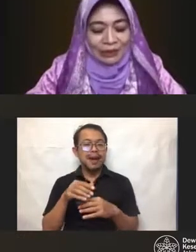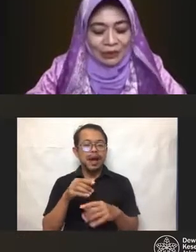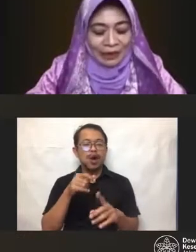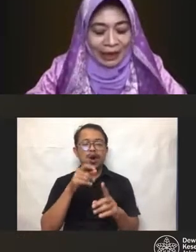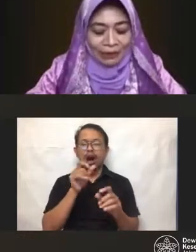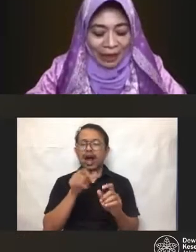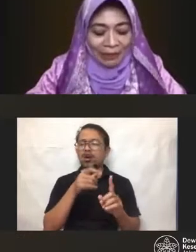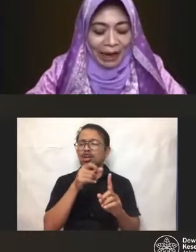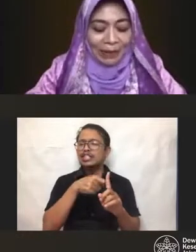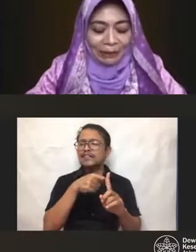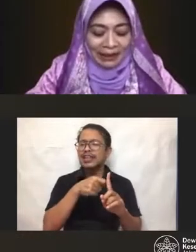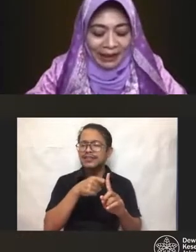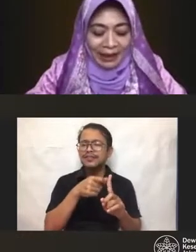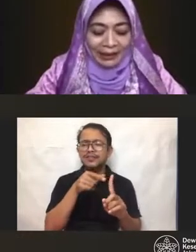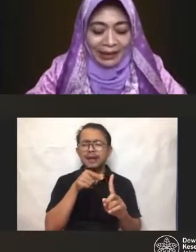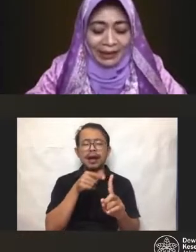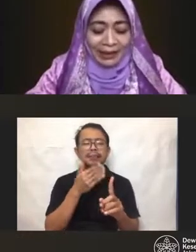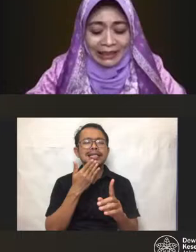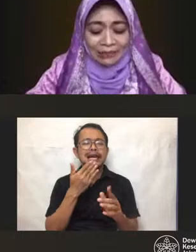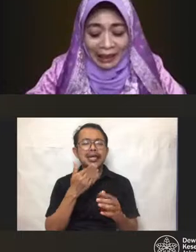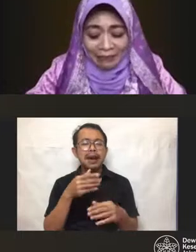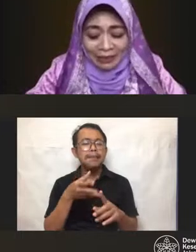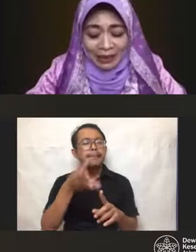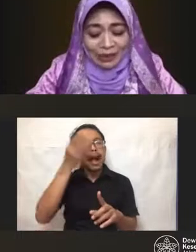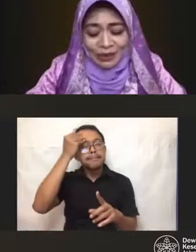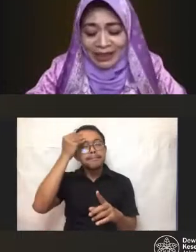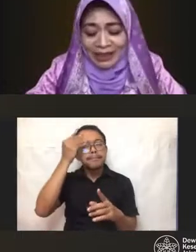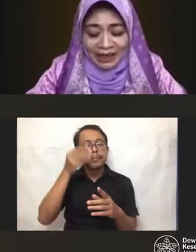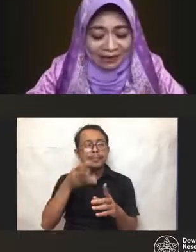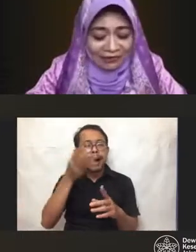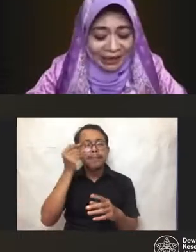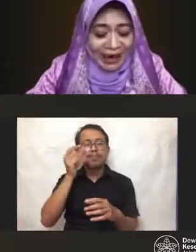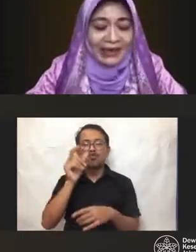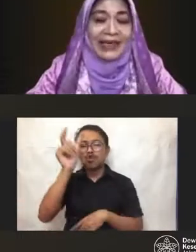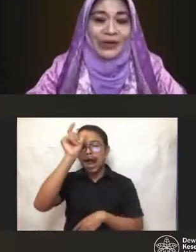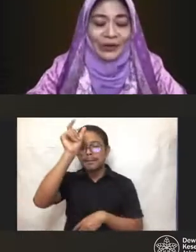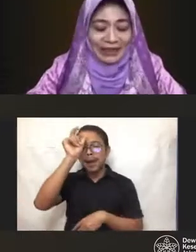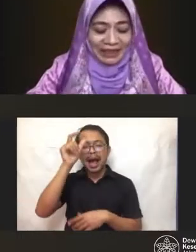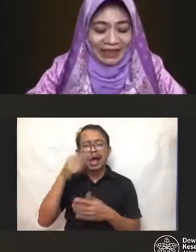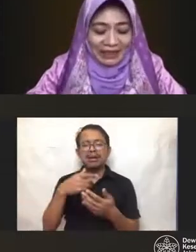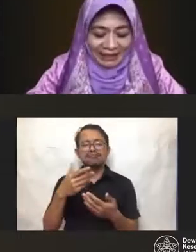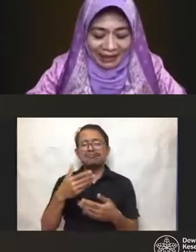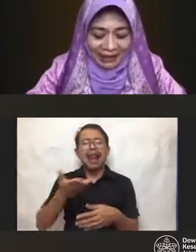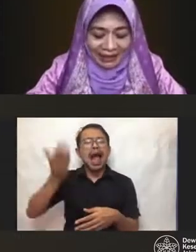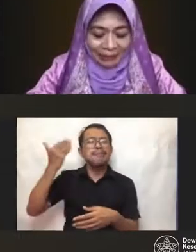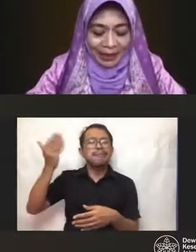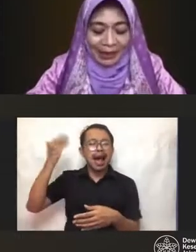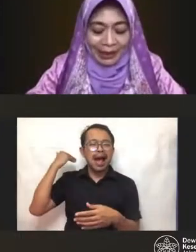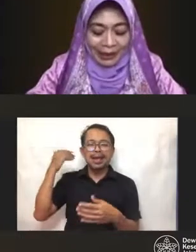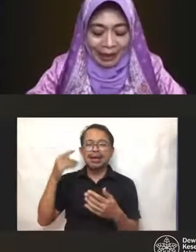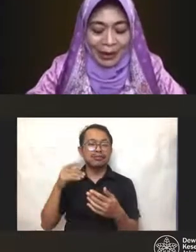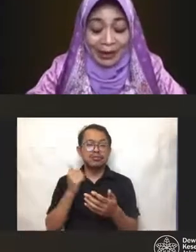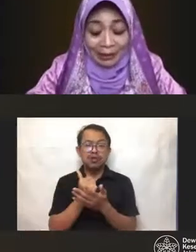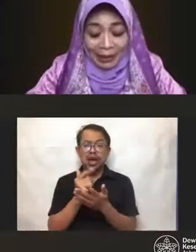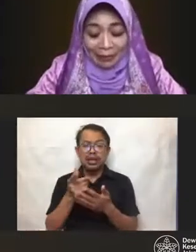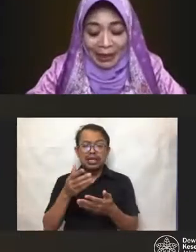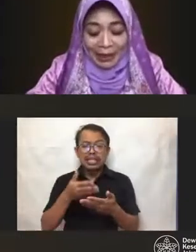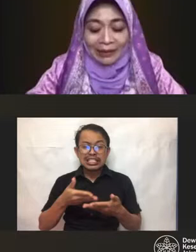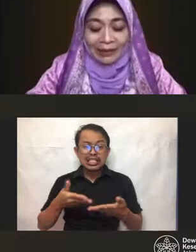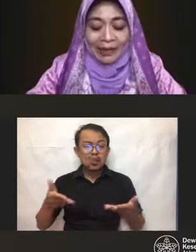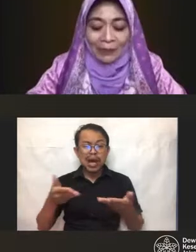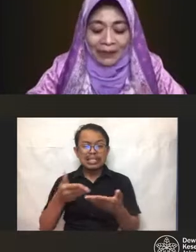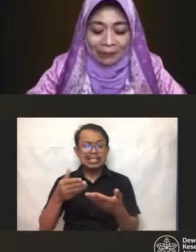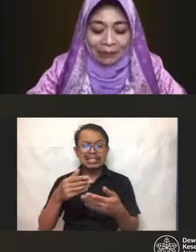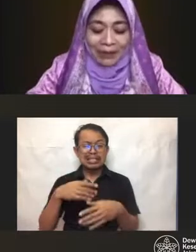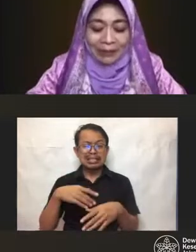yang dirumuskan ulama abad pertengahan yang sebagian besar sudah tidak relevan lagi dengan kondisi kita sekarang. Karena apa? Karena